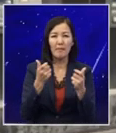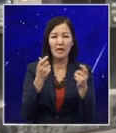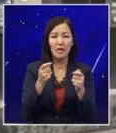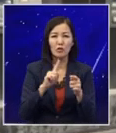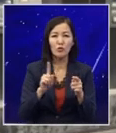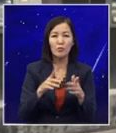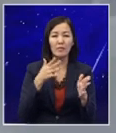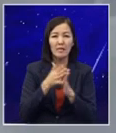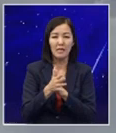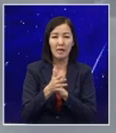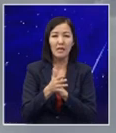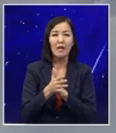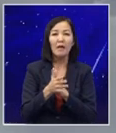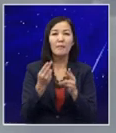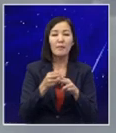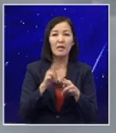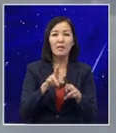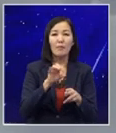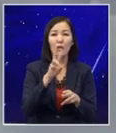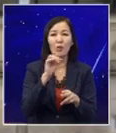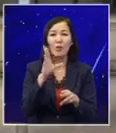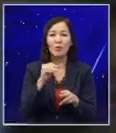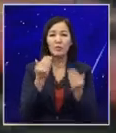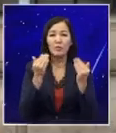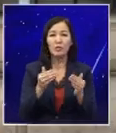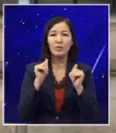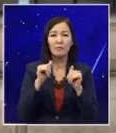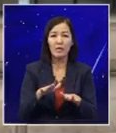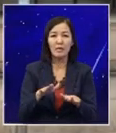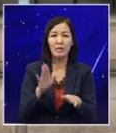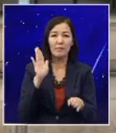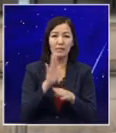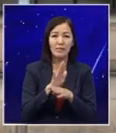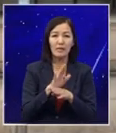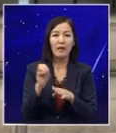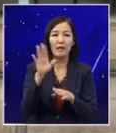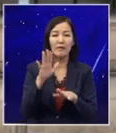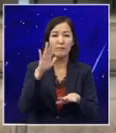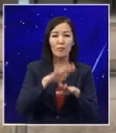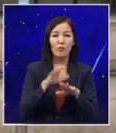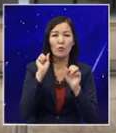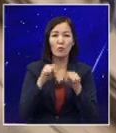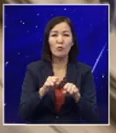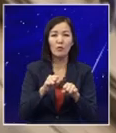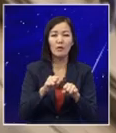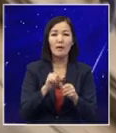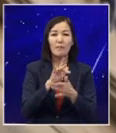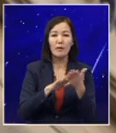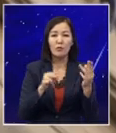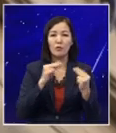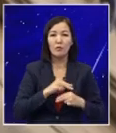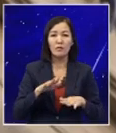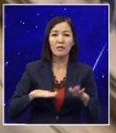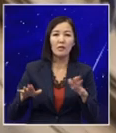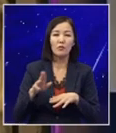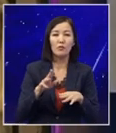на это окупились. При этом Лондон, в отличие от ЕС, уже принял постановление, по которому европейские банки смогут беспрепятственно продолжить